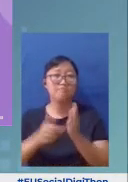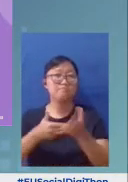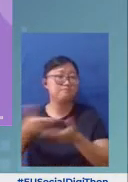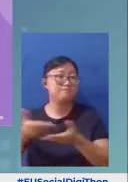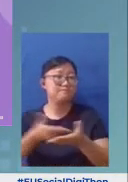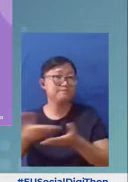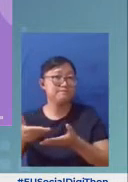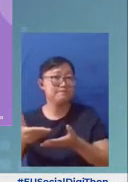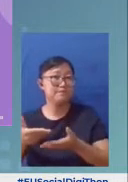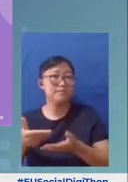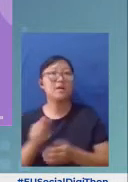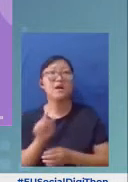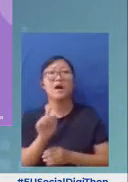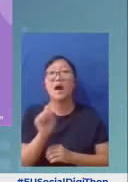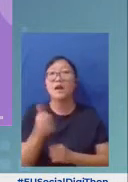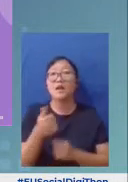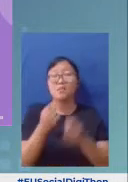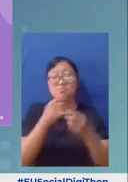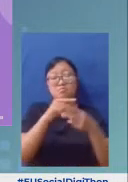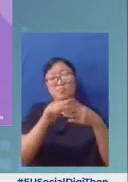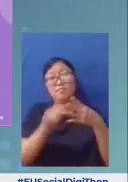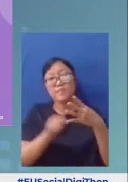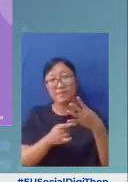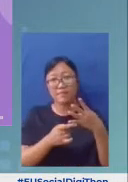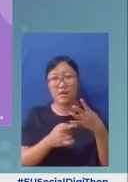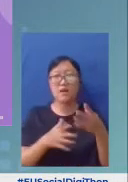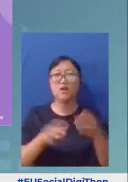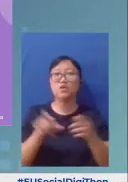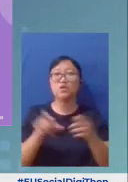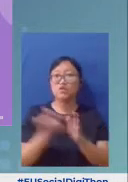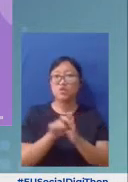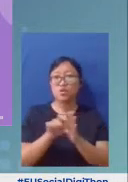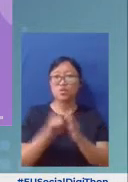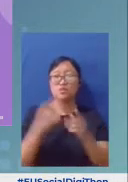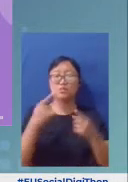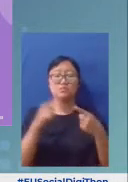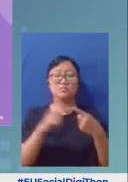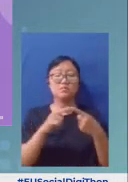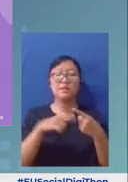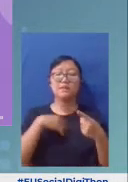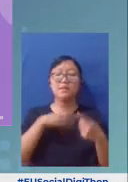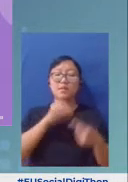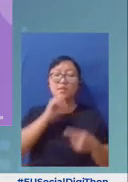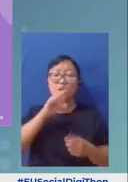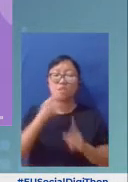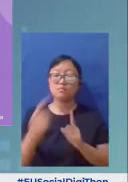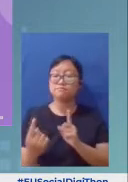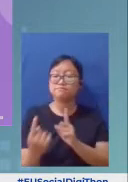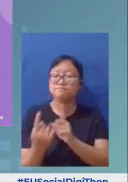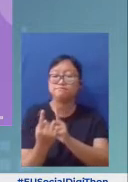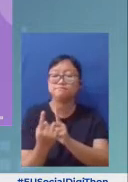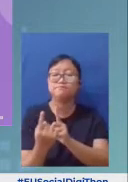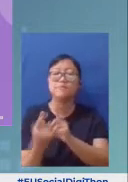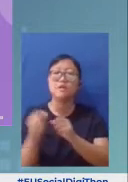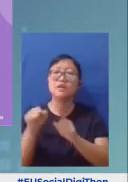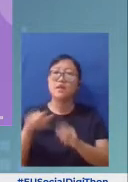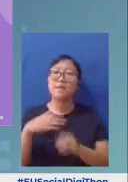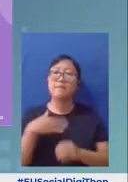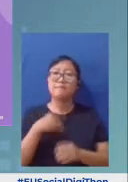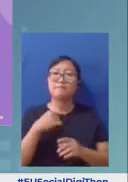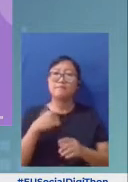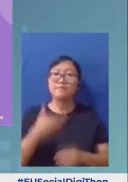lakukan. Misalnya, bicara secara personal dengan siswa yang diduga penyintas ya atau pelaku. Jadi